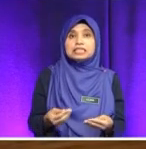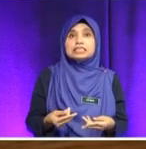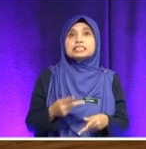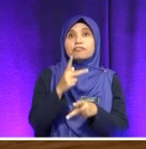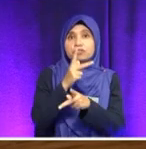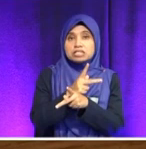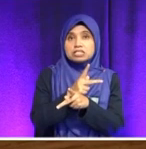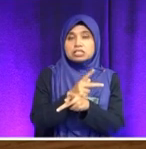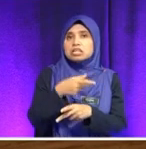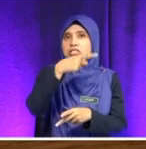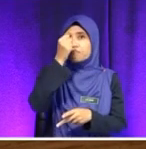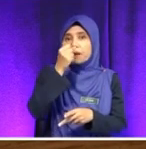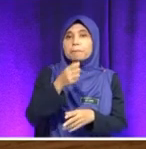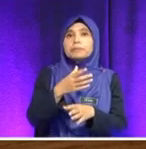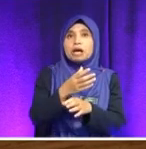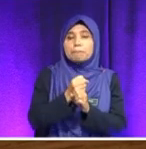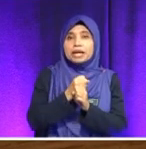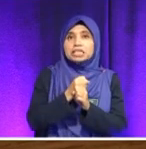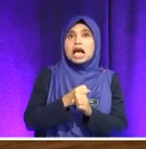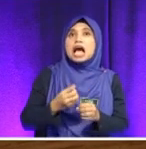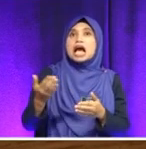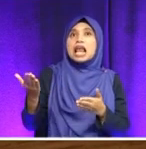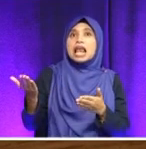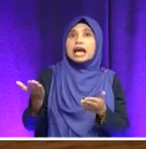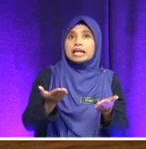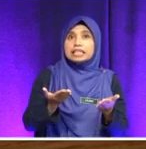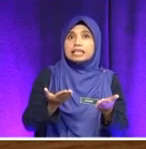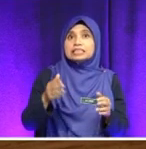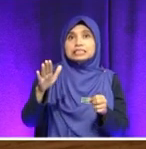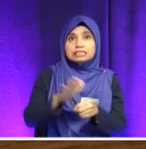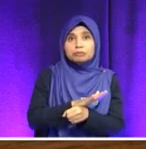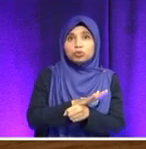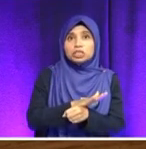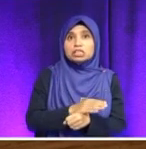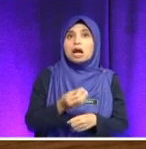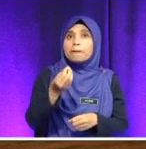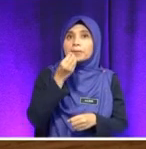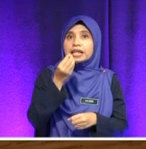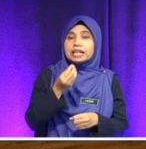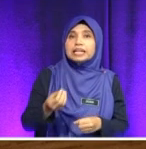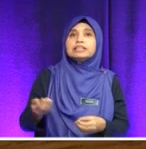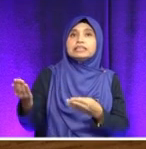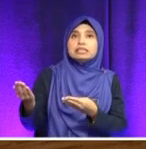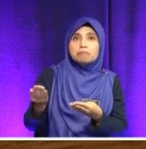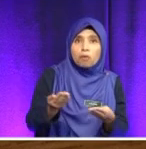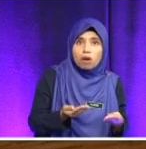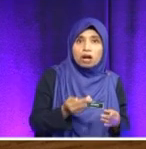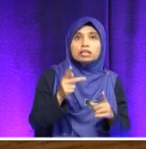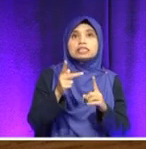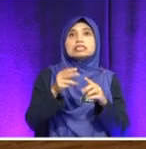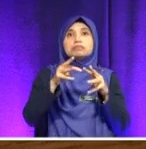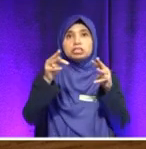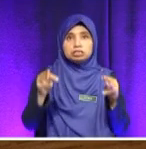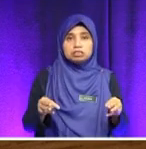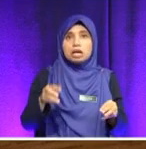layanan sepenuhnya di meja makan. Okey, makanan dihidangkan ke meja tetamu oleh pramu saji. Okey,